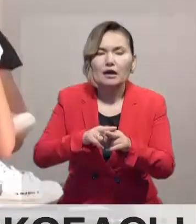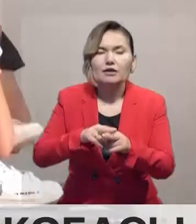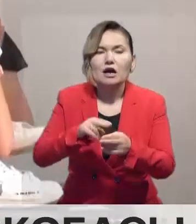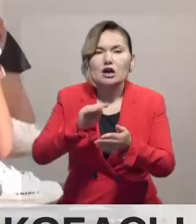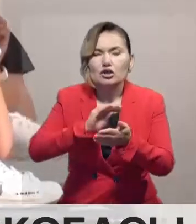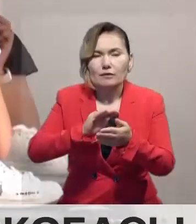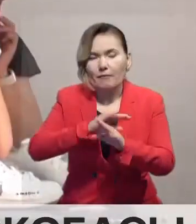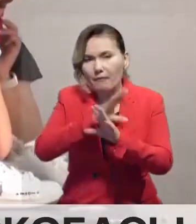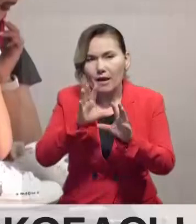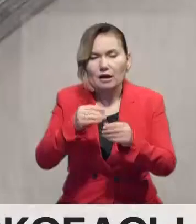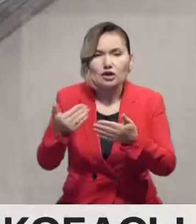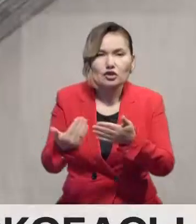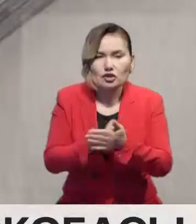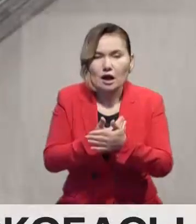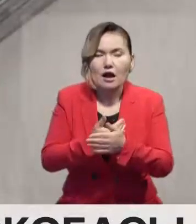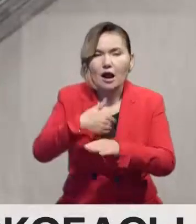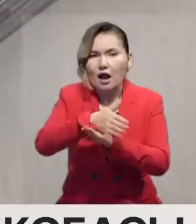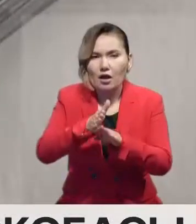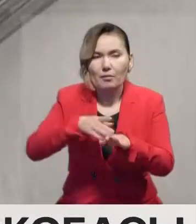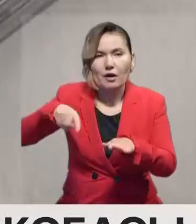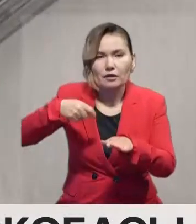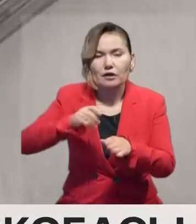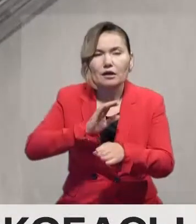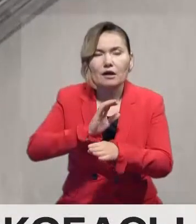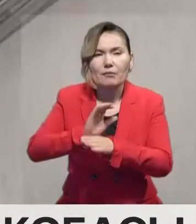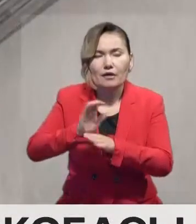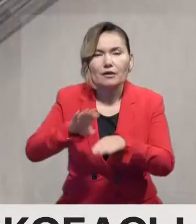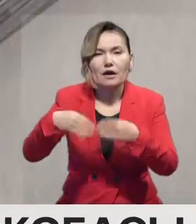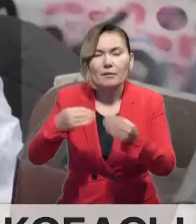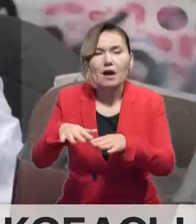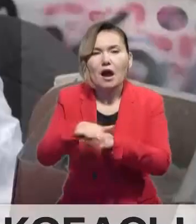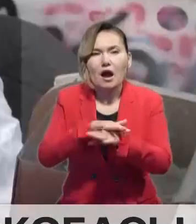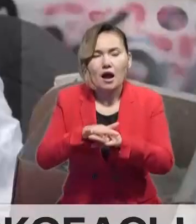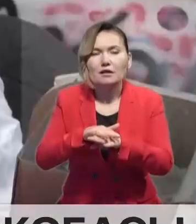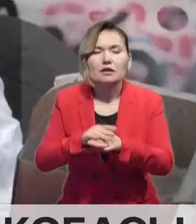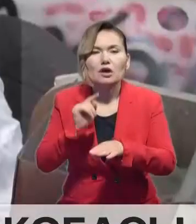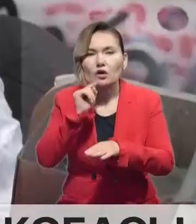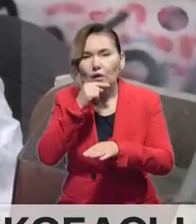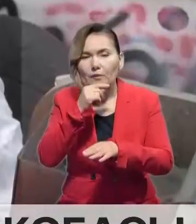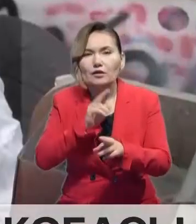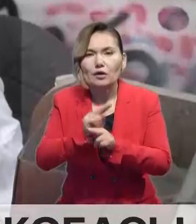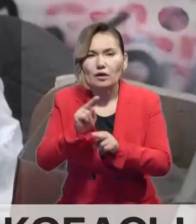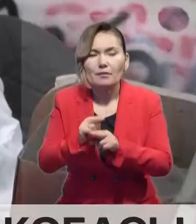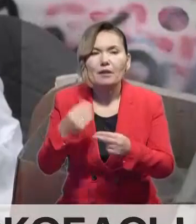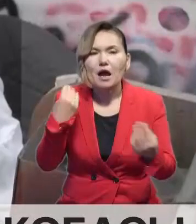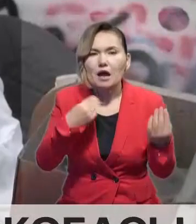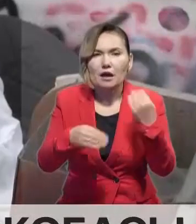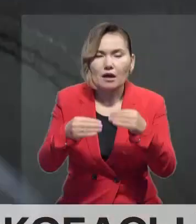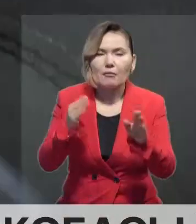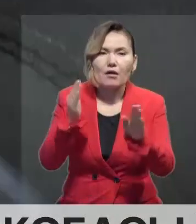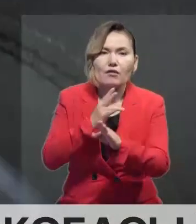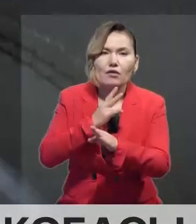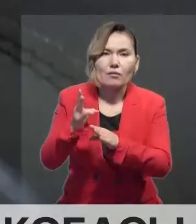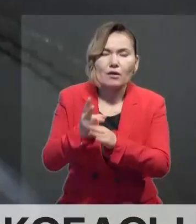қайта жаңартып береді. Осылайша жаңашыл кәсіпкерлер жергілікті халықты үнемшілдікке үндеп жатыр. Өйткені киім-кешек қоршаған ортаны